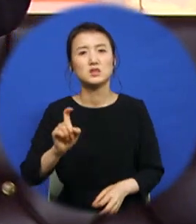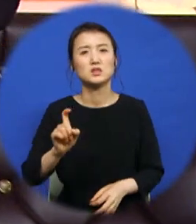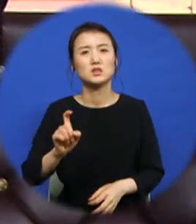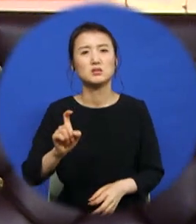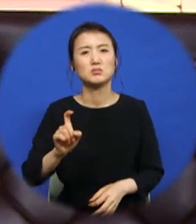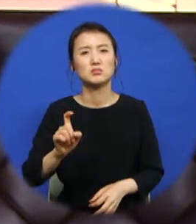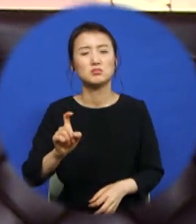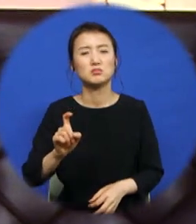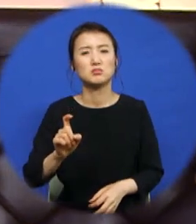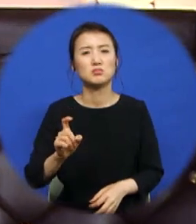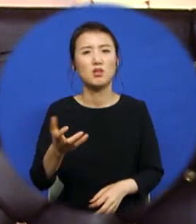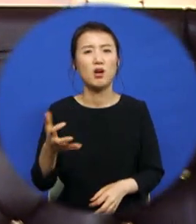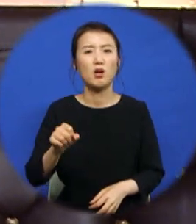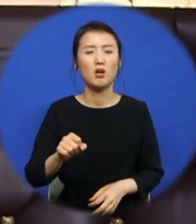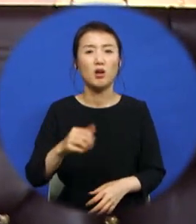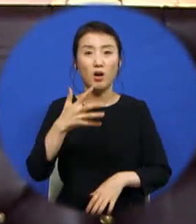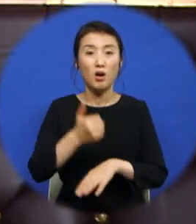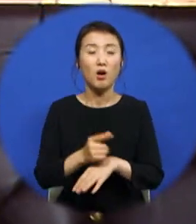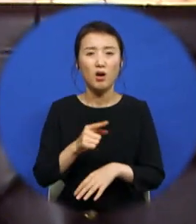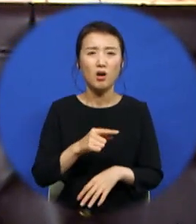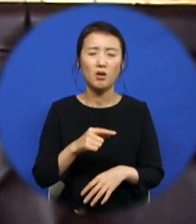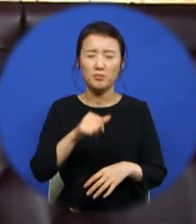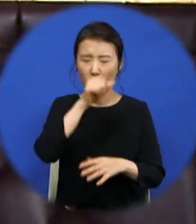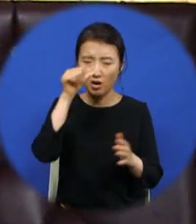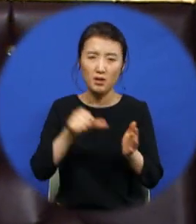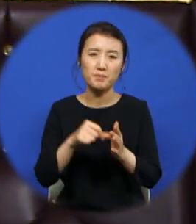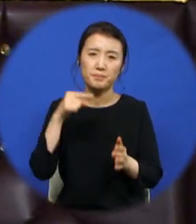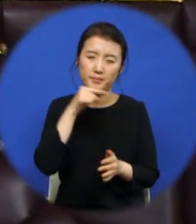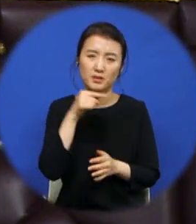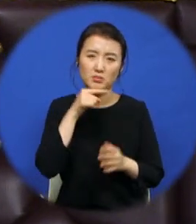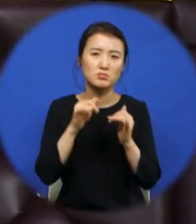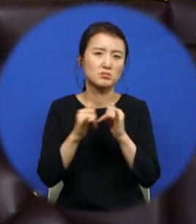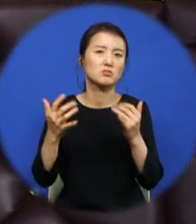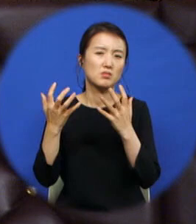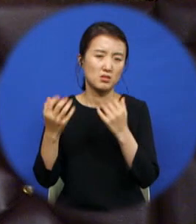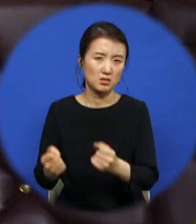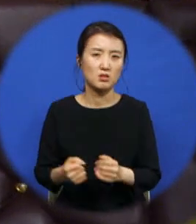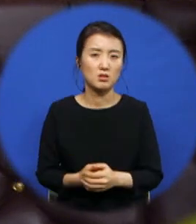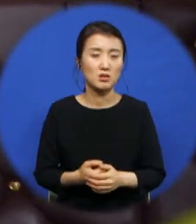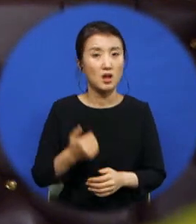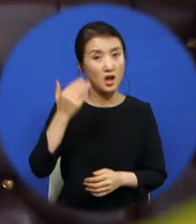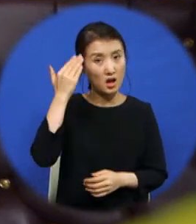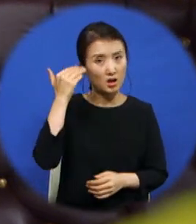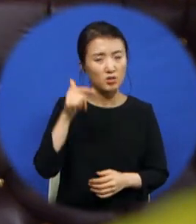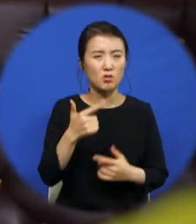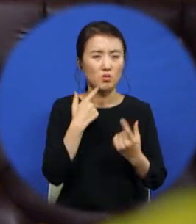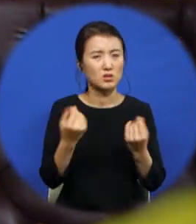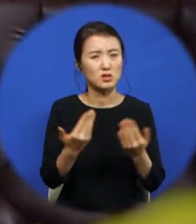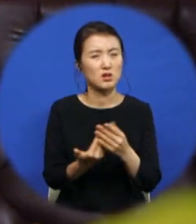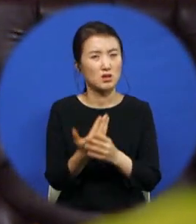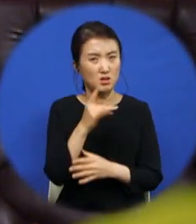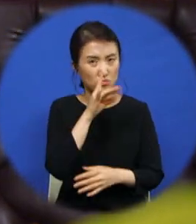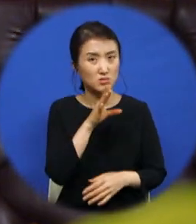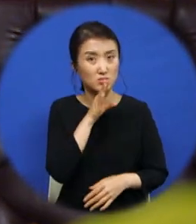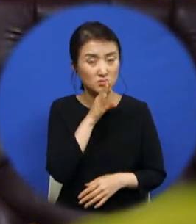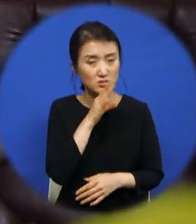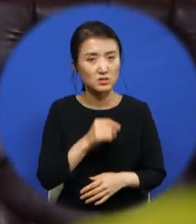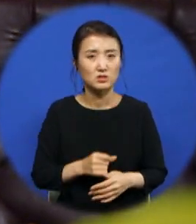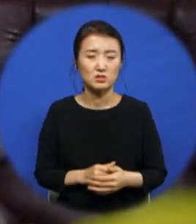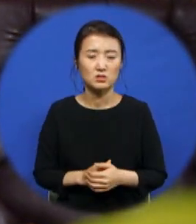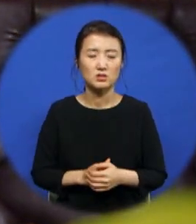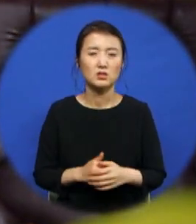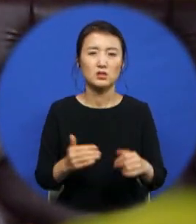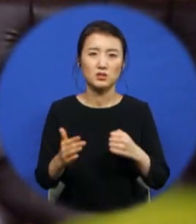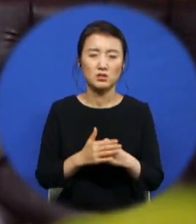어려움에 처한 경우들이 있는 같아요 우리는 절대 그런 일들이 일어나지 않아 일 같은데 그렇게 하려면 두 가지가 때야